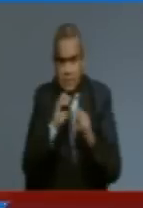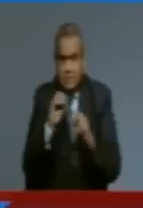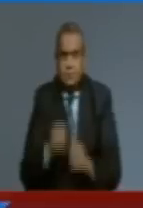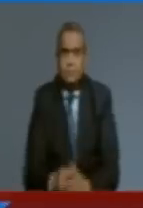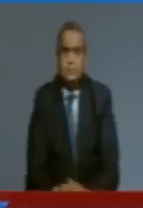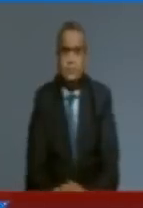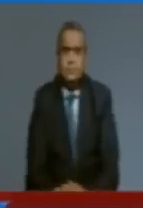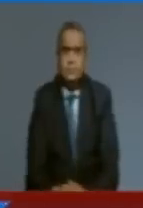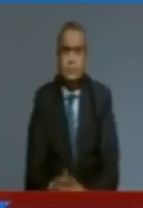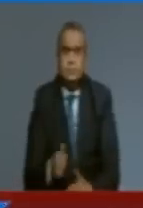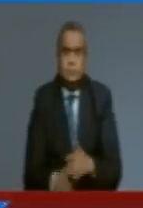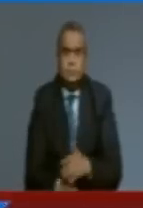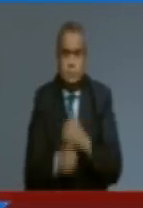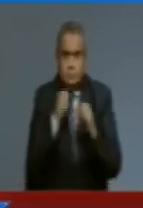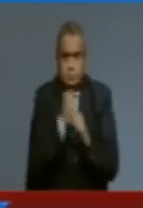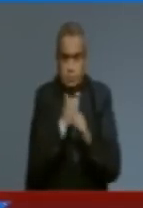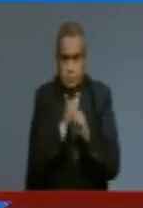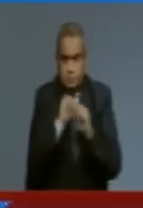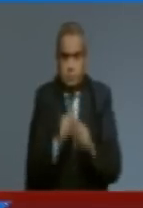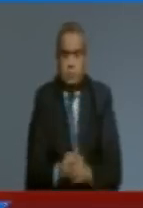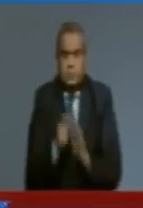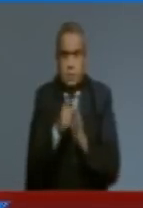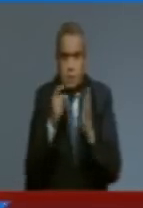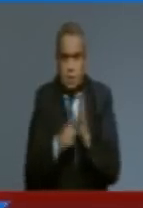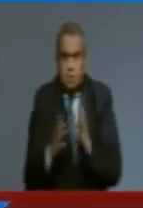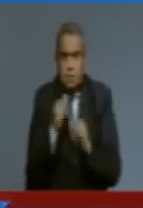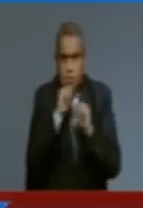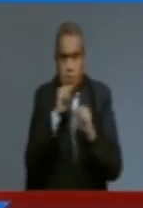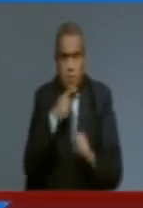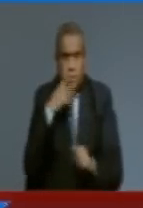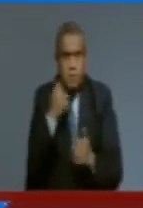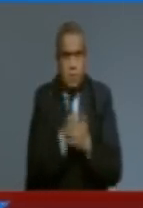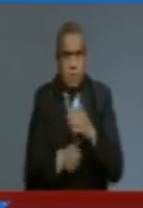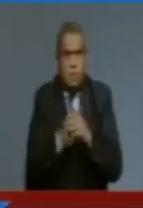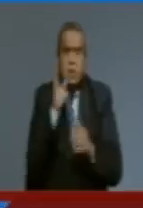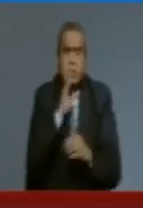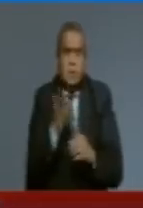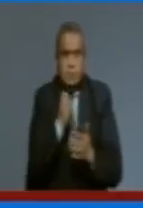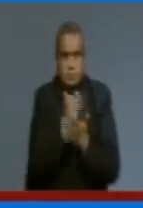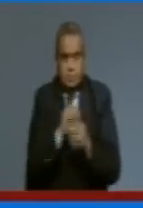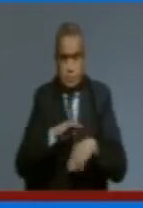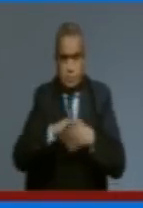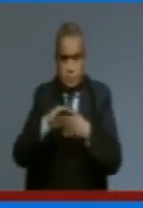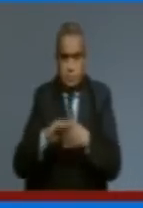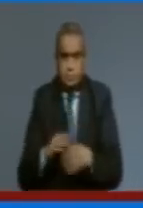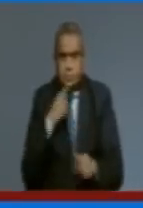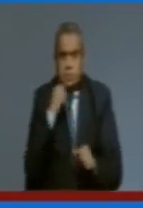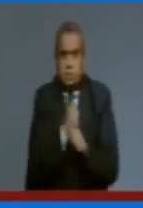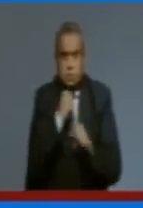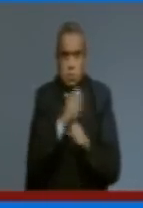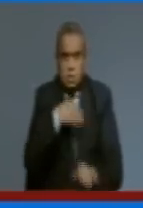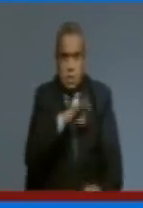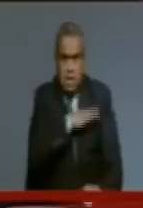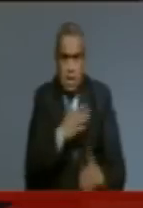عن أنه علينا أن نستبدل العملات، كلا، علينا أن نوسع